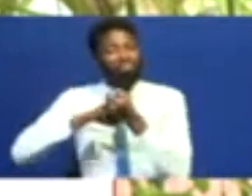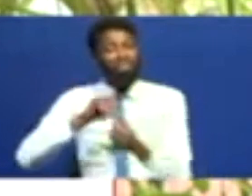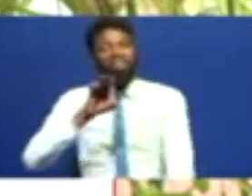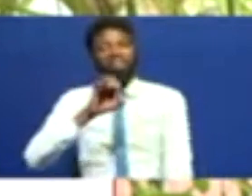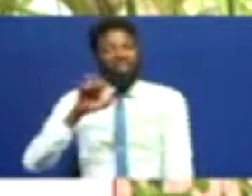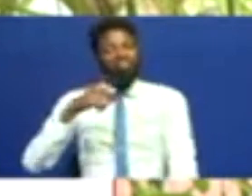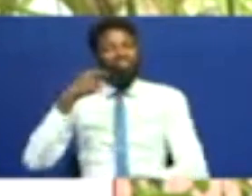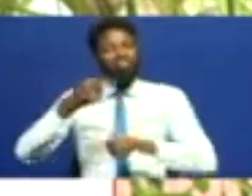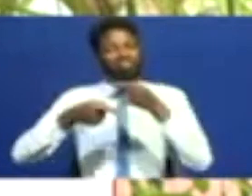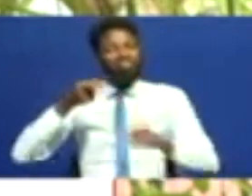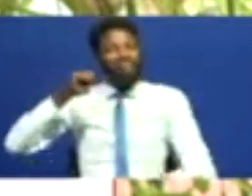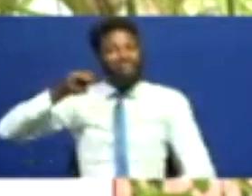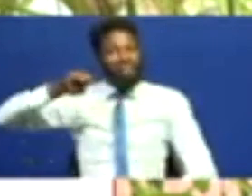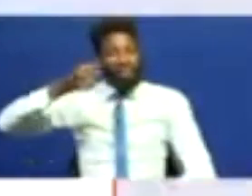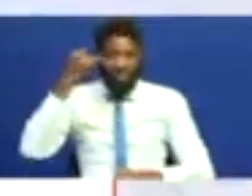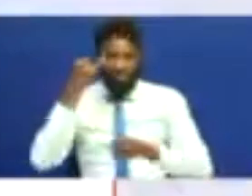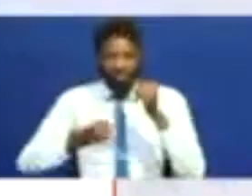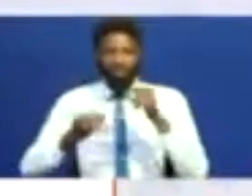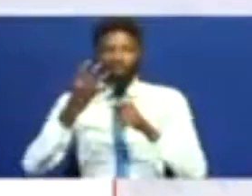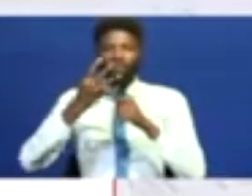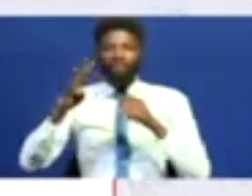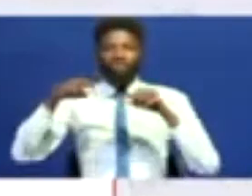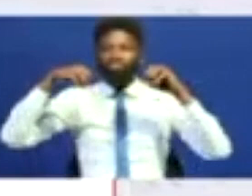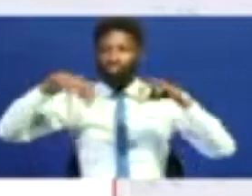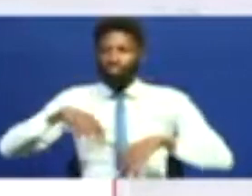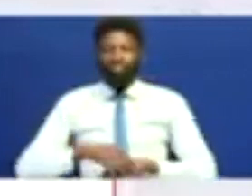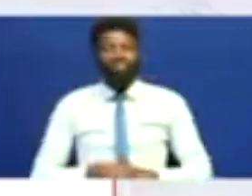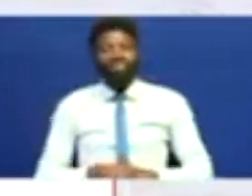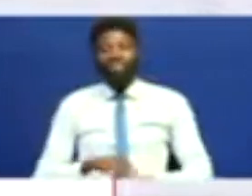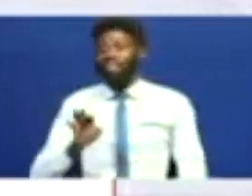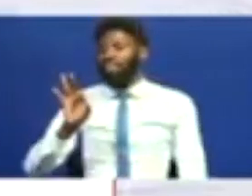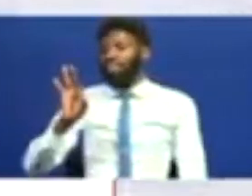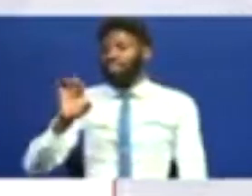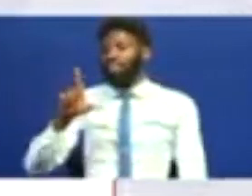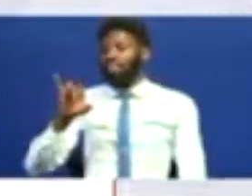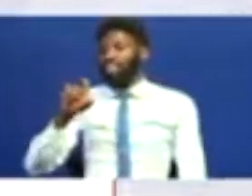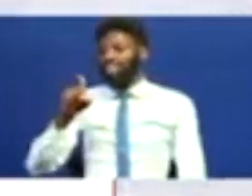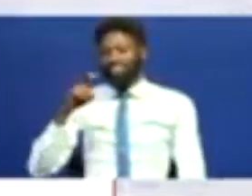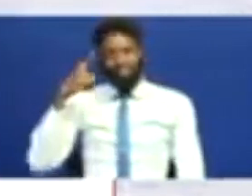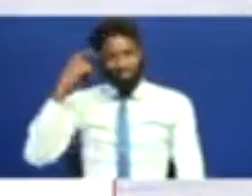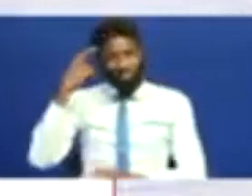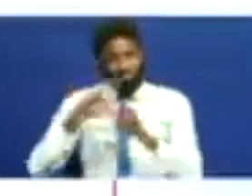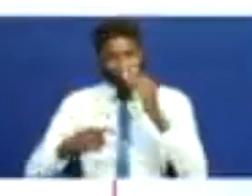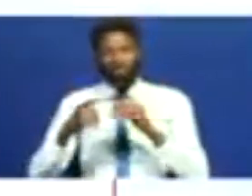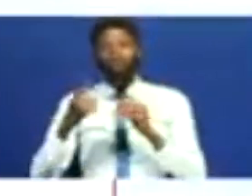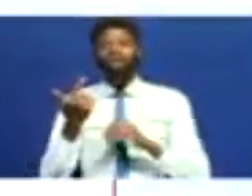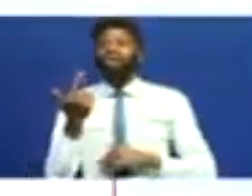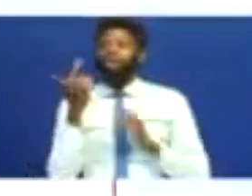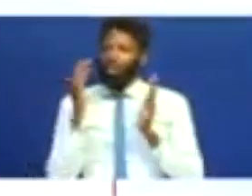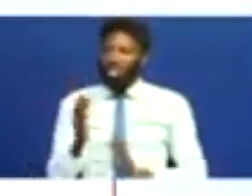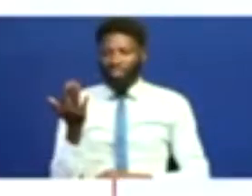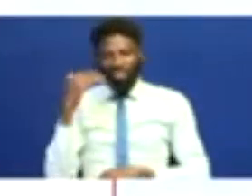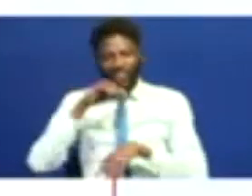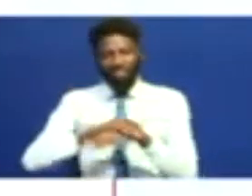4 na inamalizika hapo. Felix ana ndoto moja, kuwa wakili. Baada ya kupata barua ya kujiunga na chuo kikuu